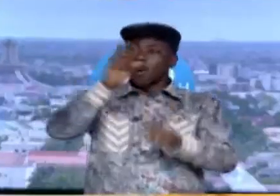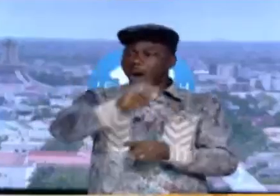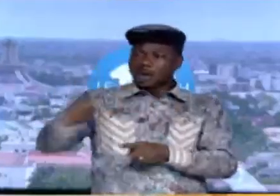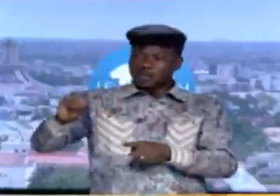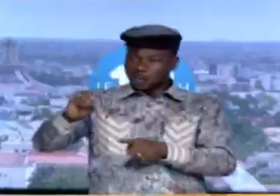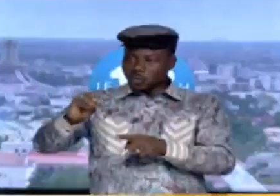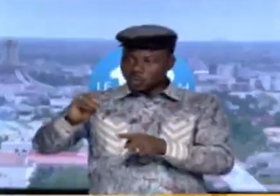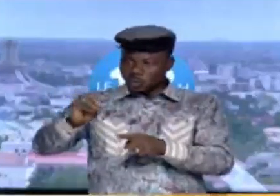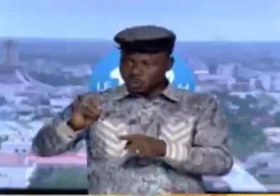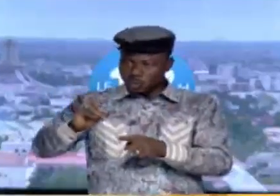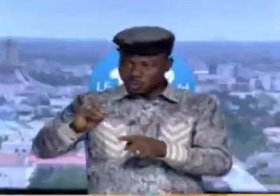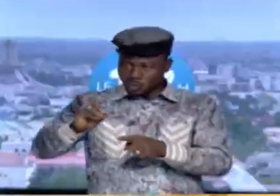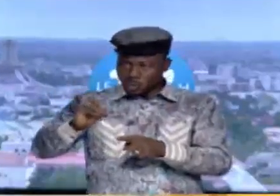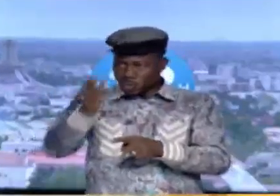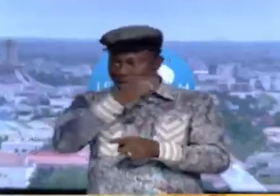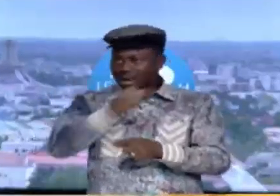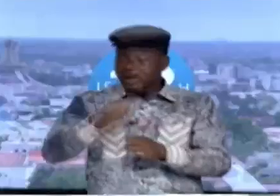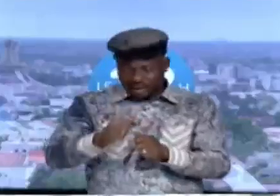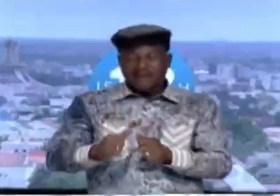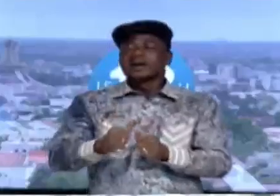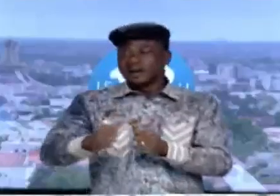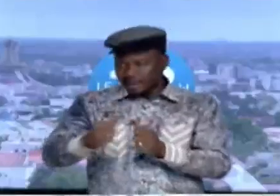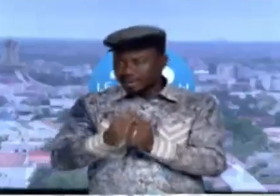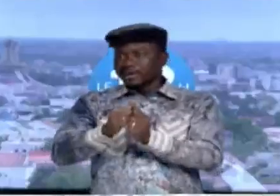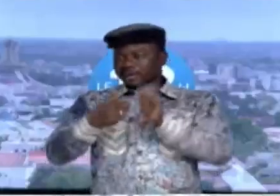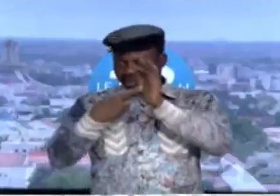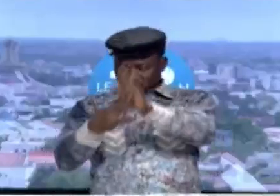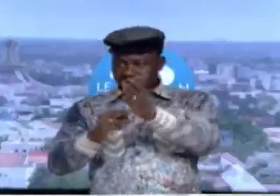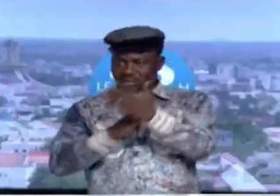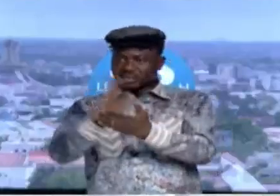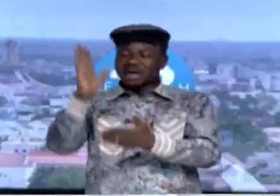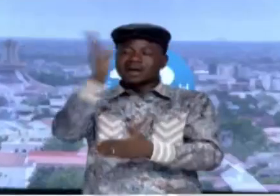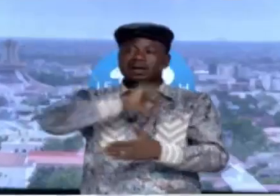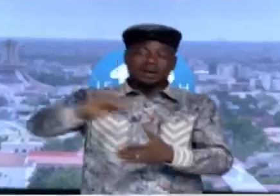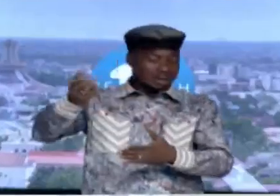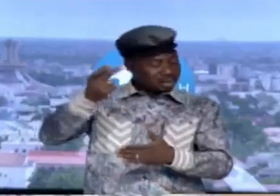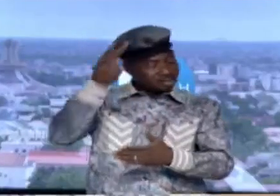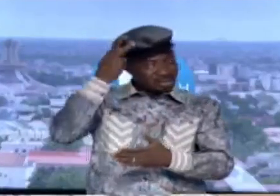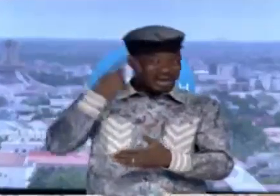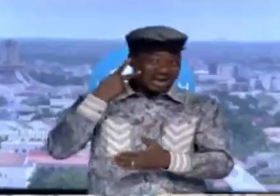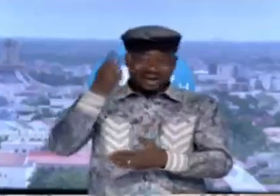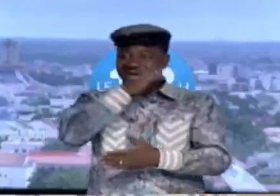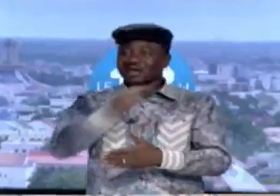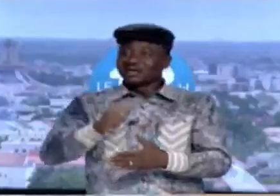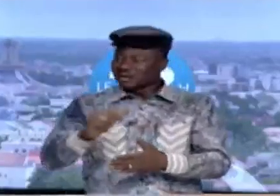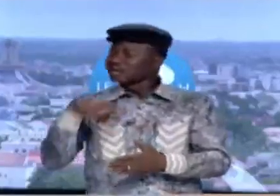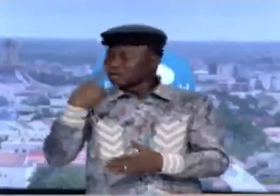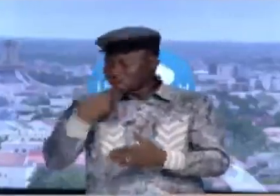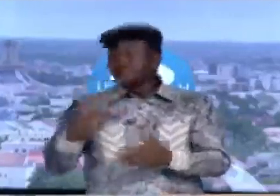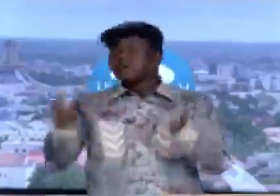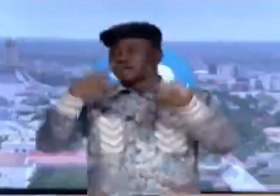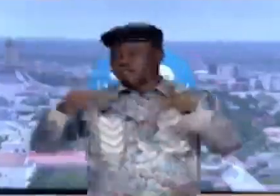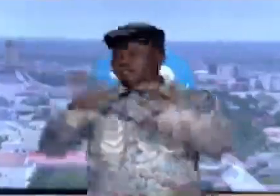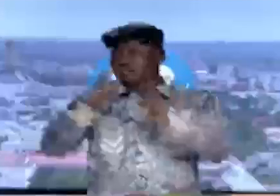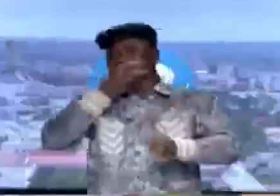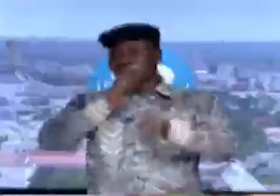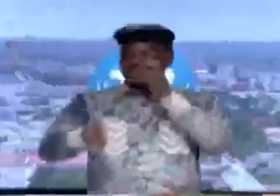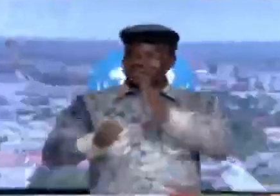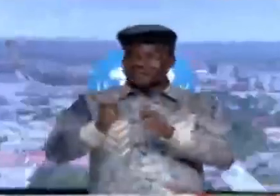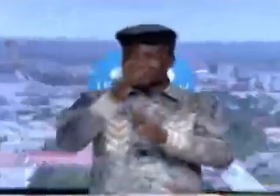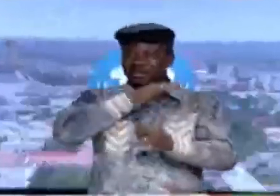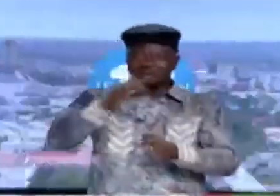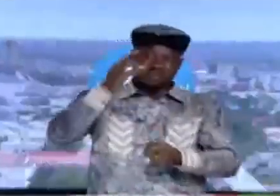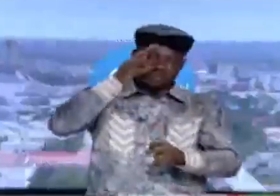en majorité de parents directement touchés par le phénomène de la drogue, avec des enfants consommateurs, les membres